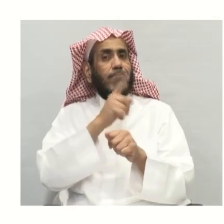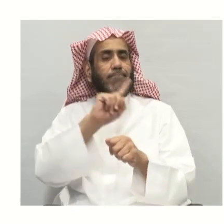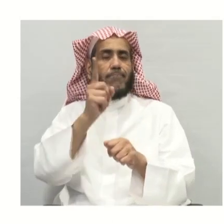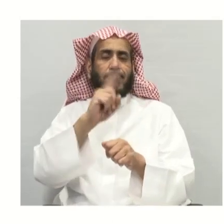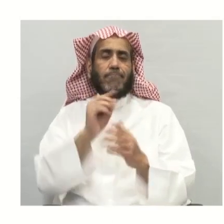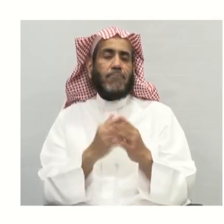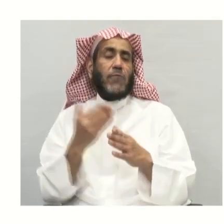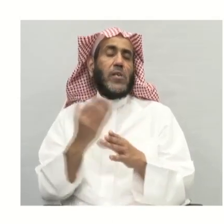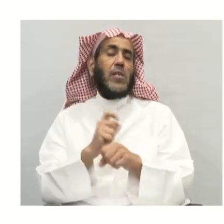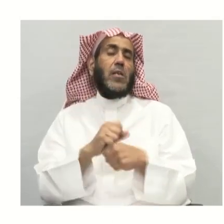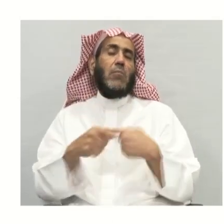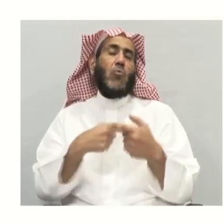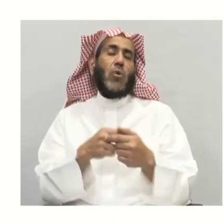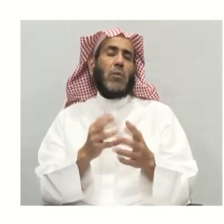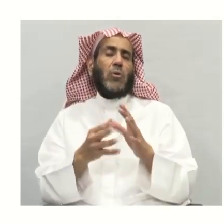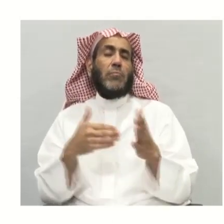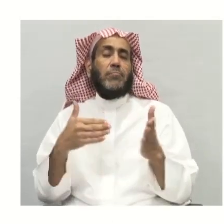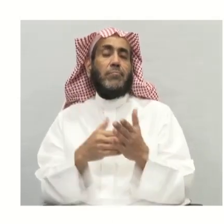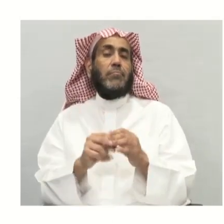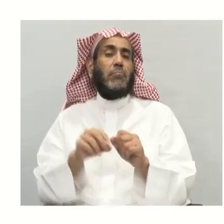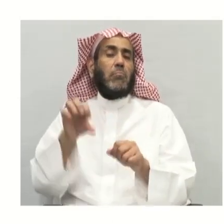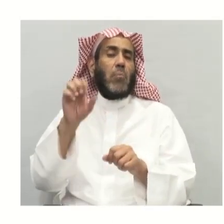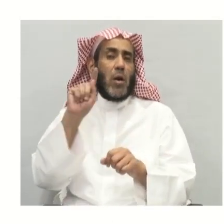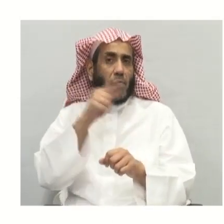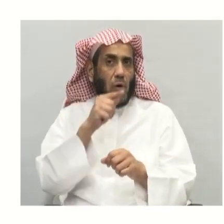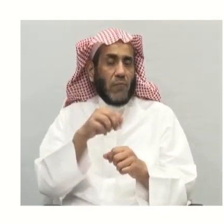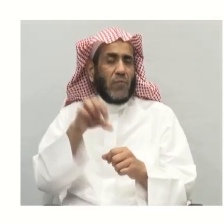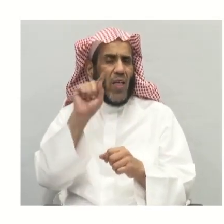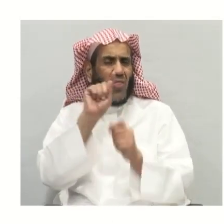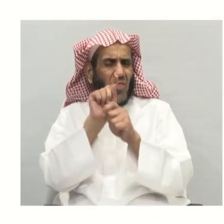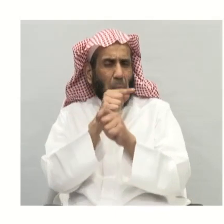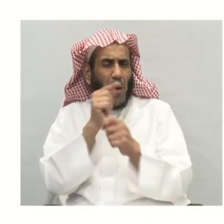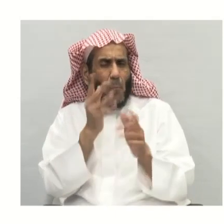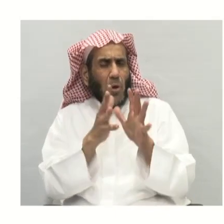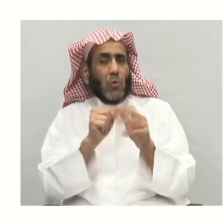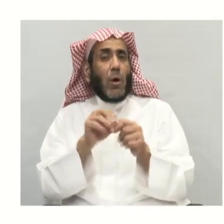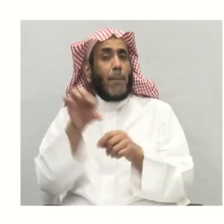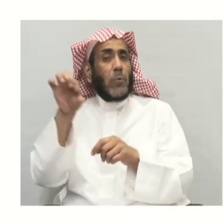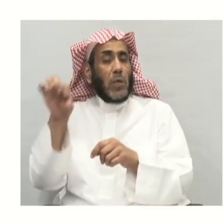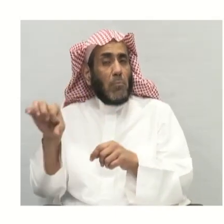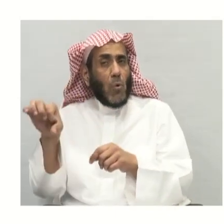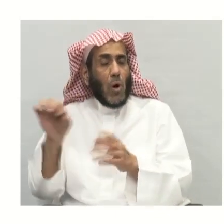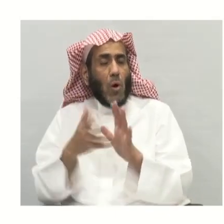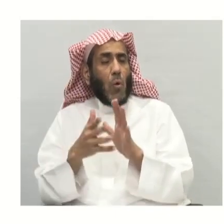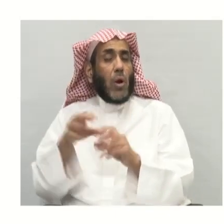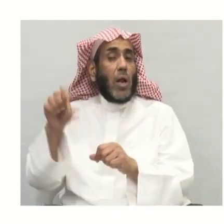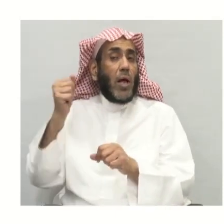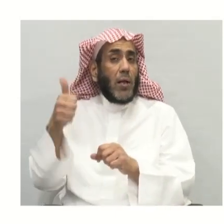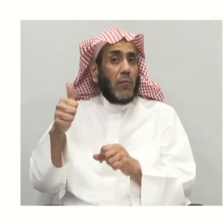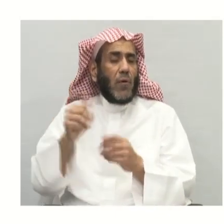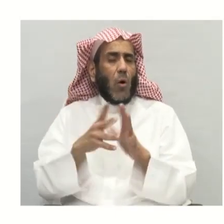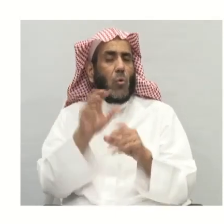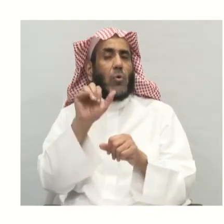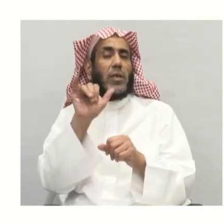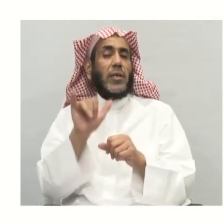المعتل الاخر اذا كان مرفوعا فظما مقدره سواء معتل بالواو او بالالف او بالياء